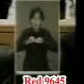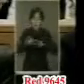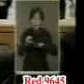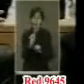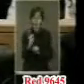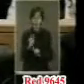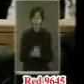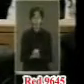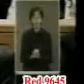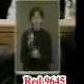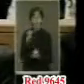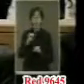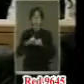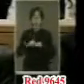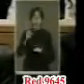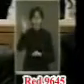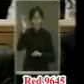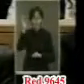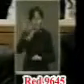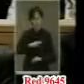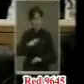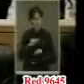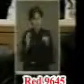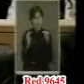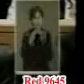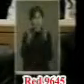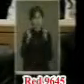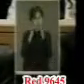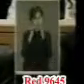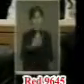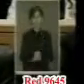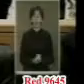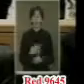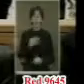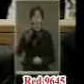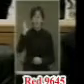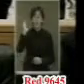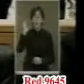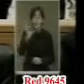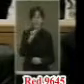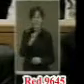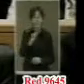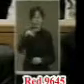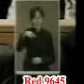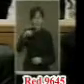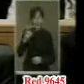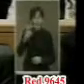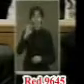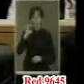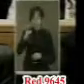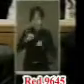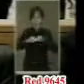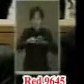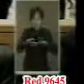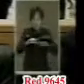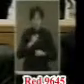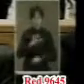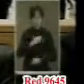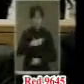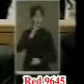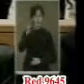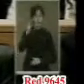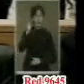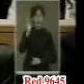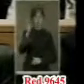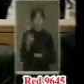อกว่ารายการความจริงวันนี้ไม่ให้ความเป็นธรรมกับท่านเมื่อตะกี้ตอนที่ท่านพูดนะครับ TPBS ถ่ายทอดนะพอนายจตุพรขึ้นนี่ตัดออก